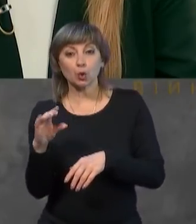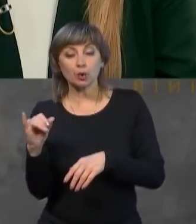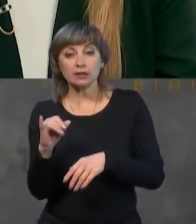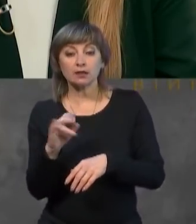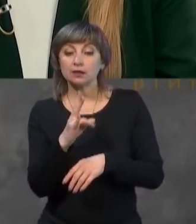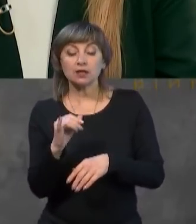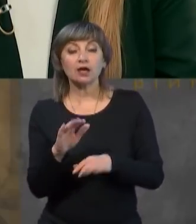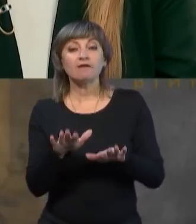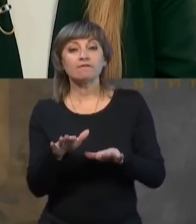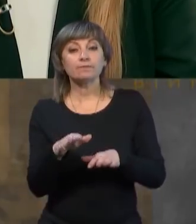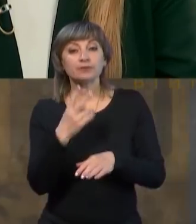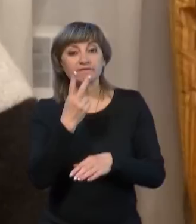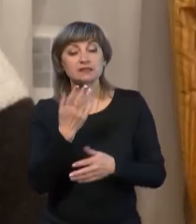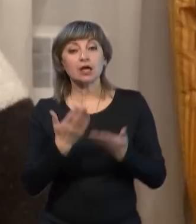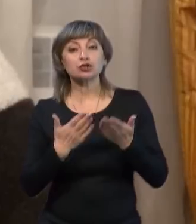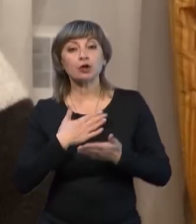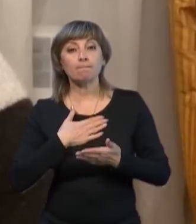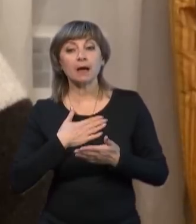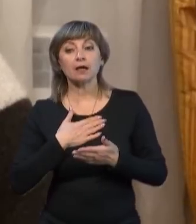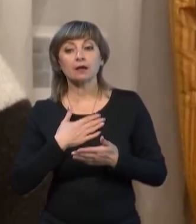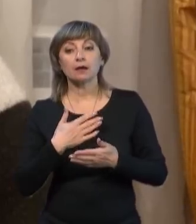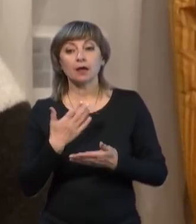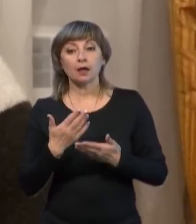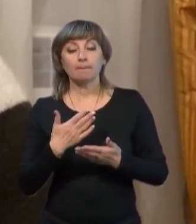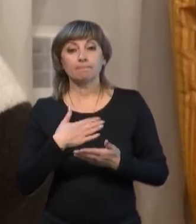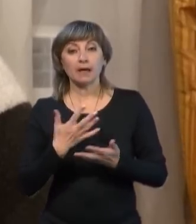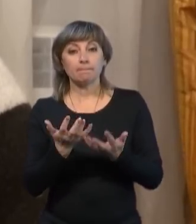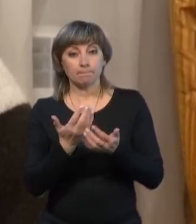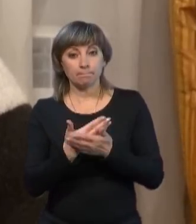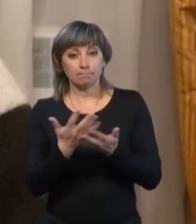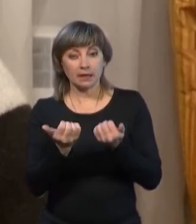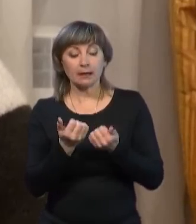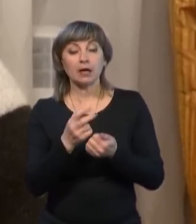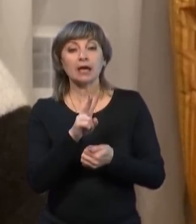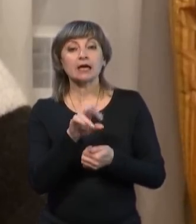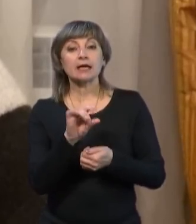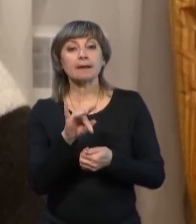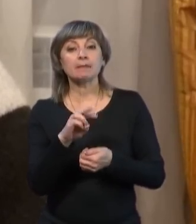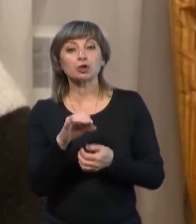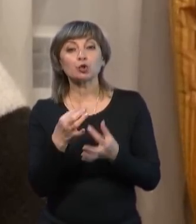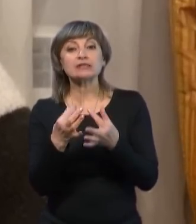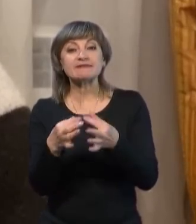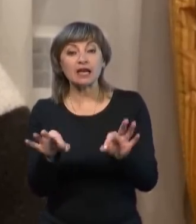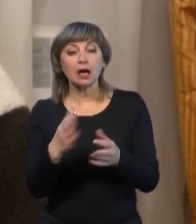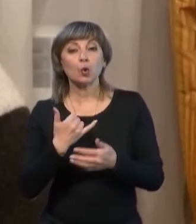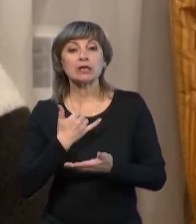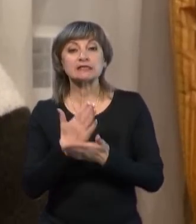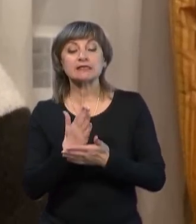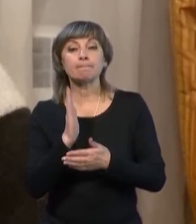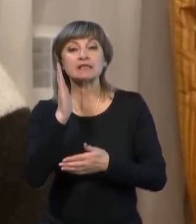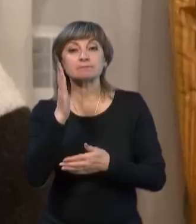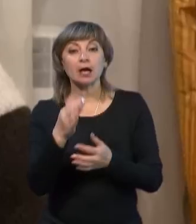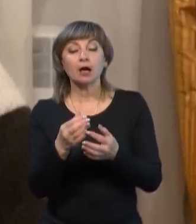Ні, в районі, дивіться, якщо ми беремо Кремінну, звільняємо Кремінну, то у нас є перспектива